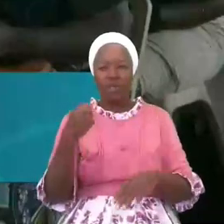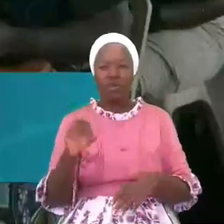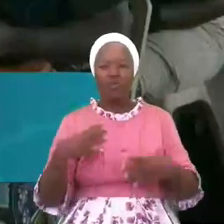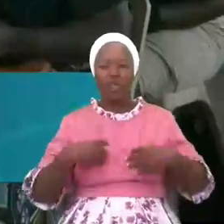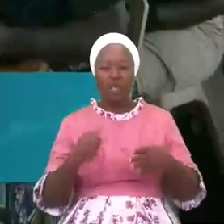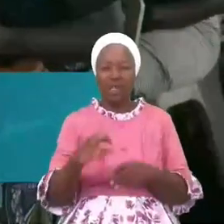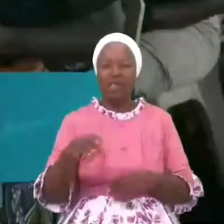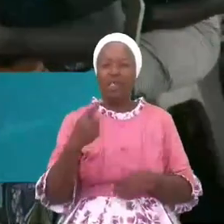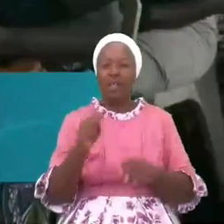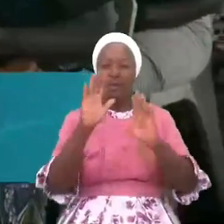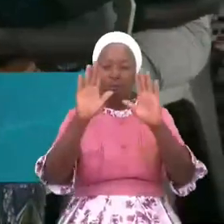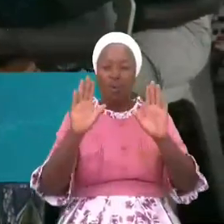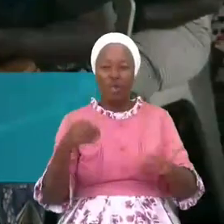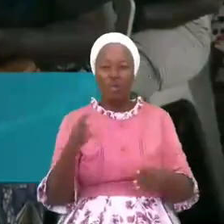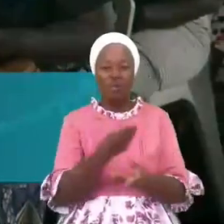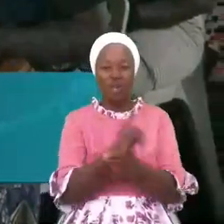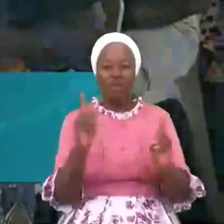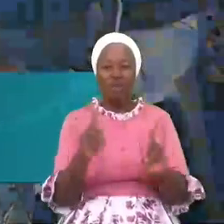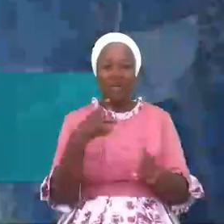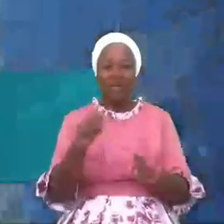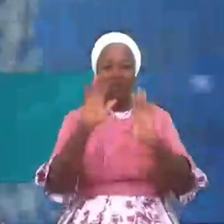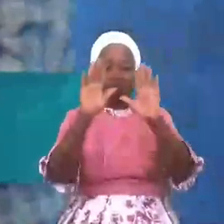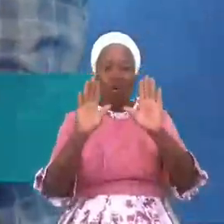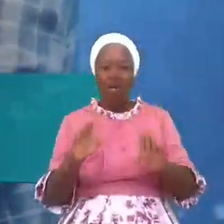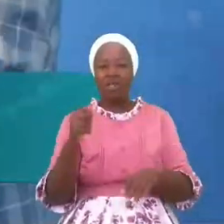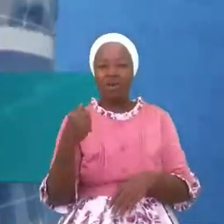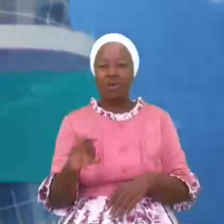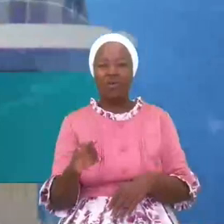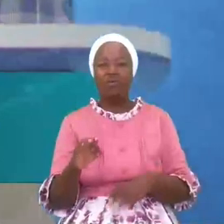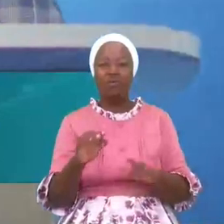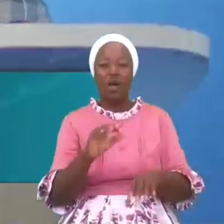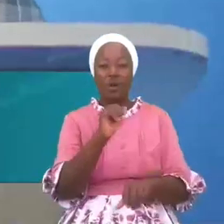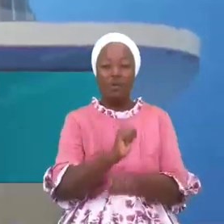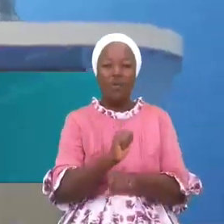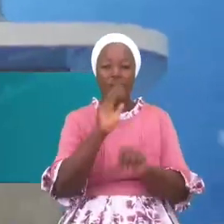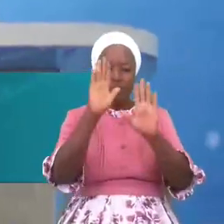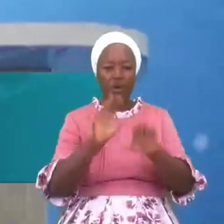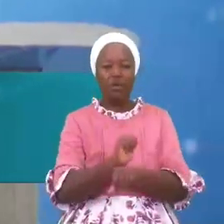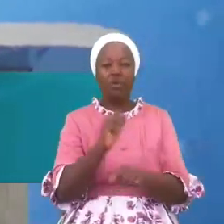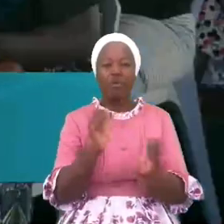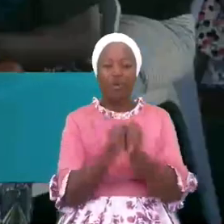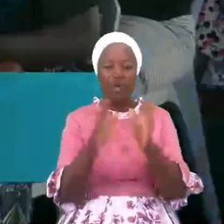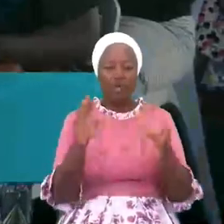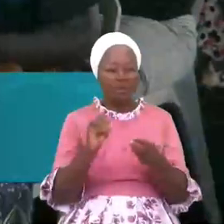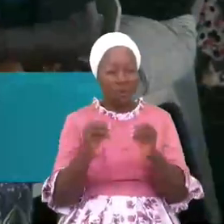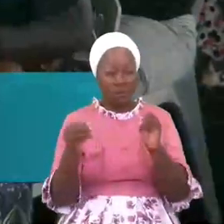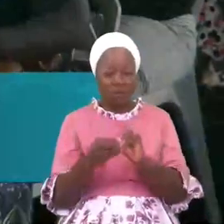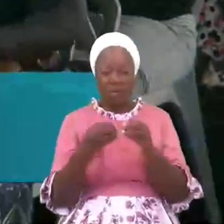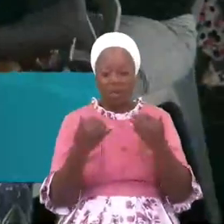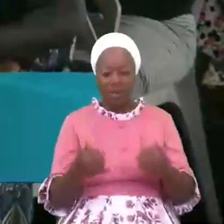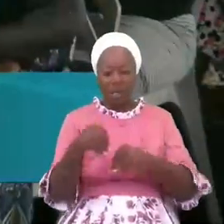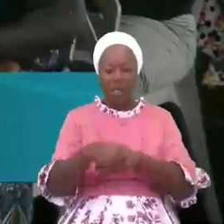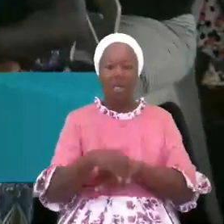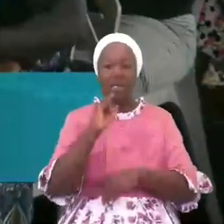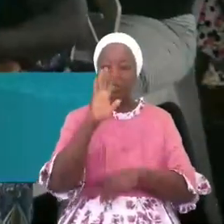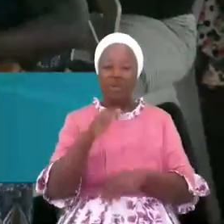guérison, le prodige de la délivrance, le prodige des miracles sans nombre. Ce soir, c'est